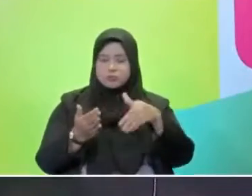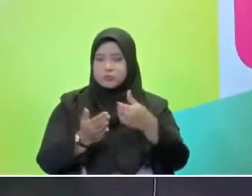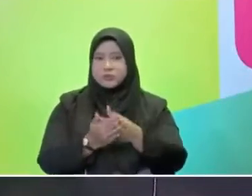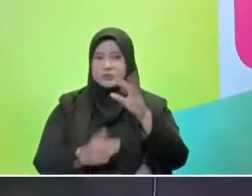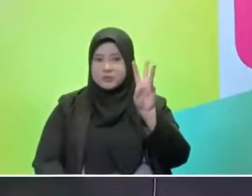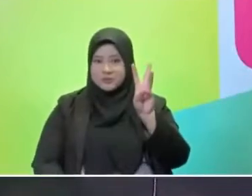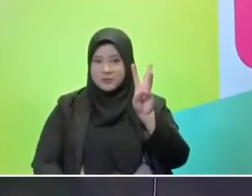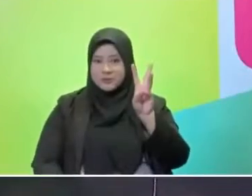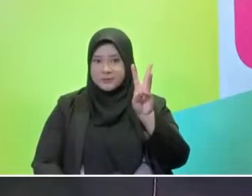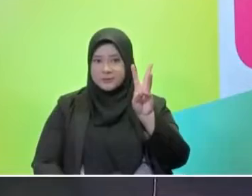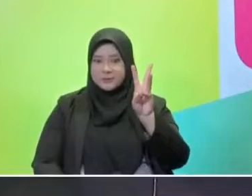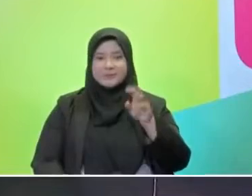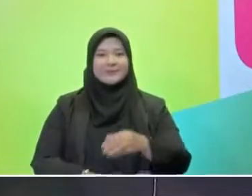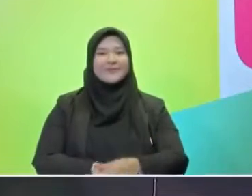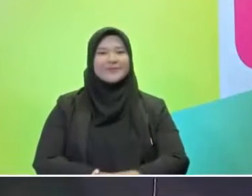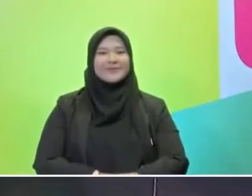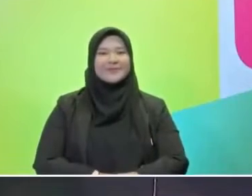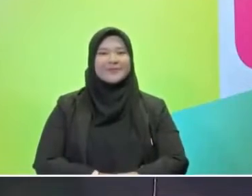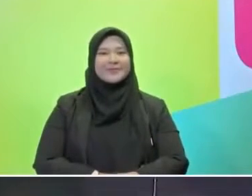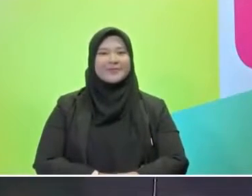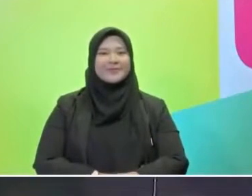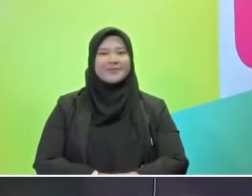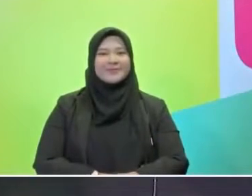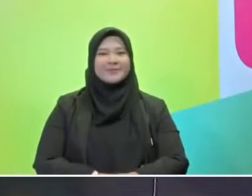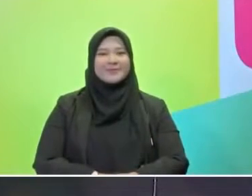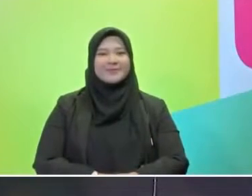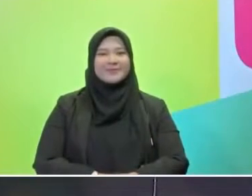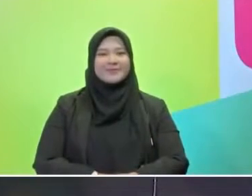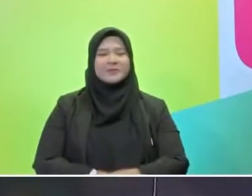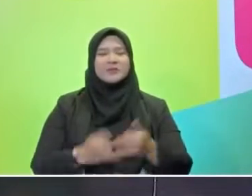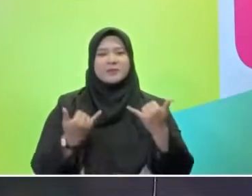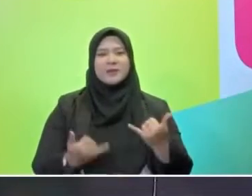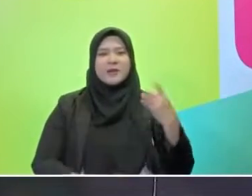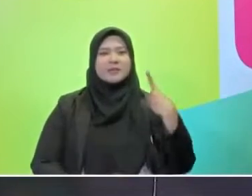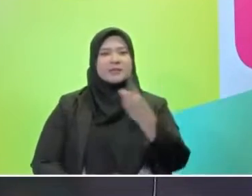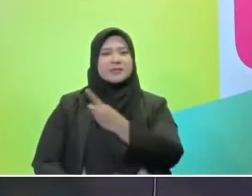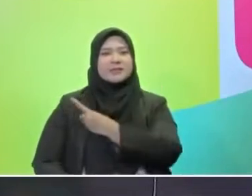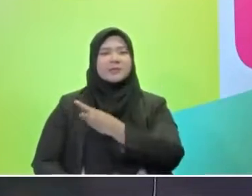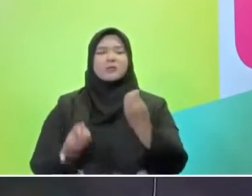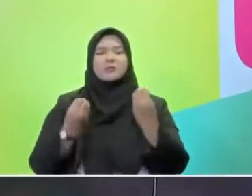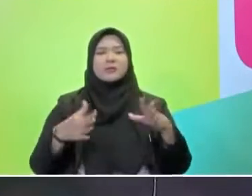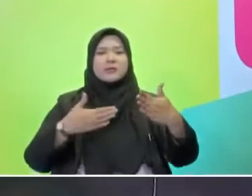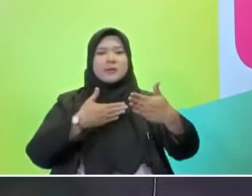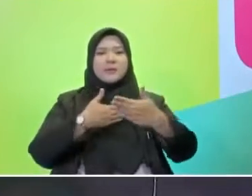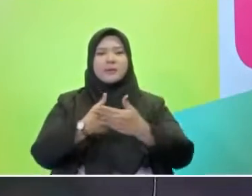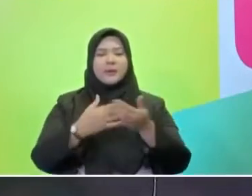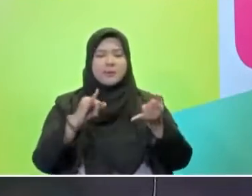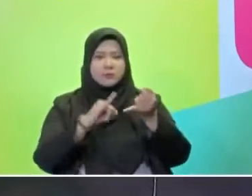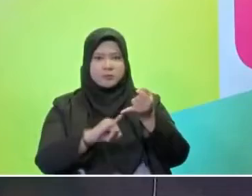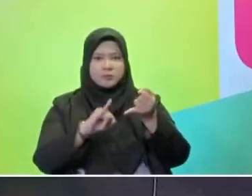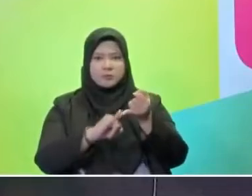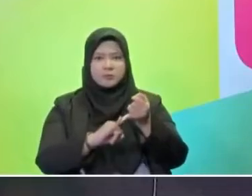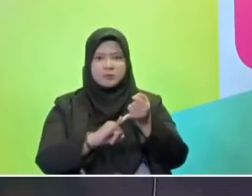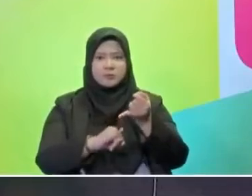kan. Kita dah pun tiba di penghujung kelas kita cikgu. Boleh cikgu kongsikan rumusan terhadap topik yang telah kita belajar hari